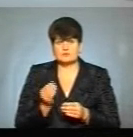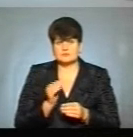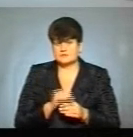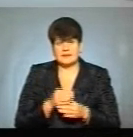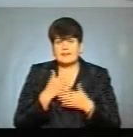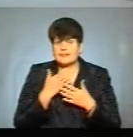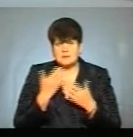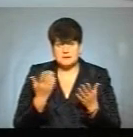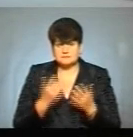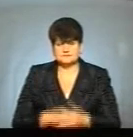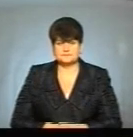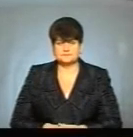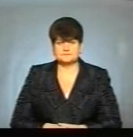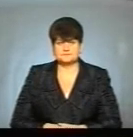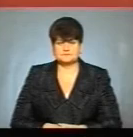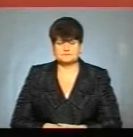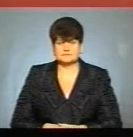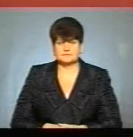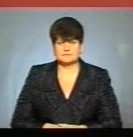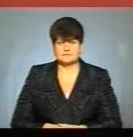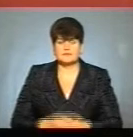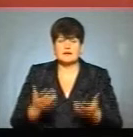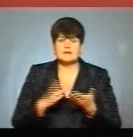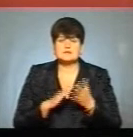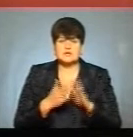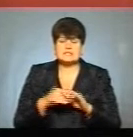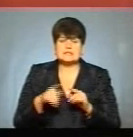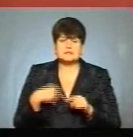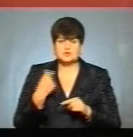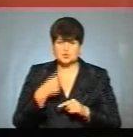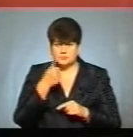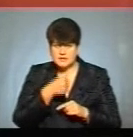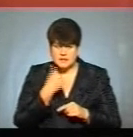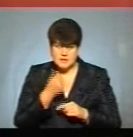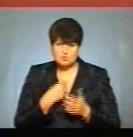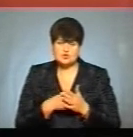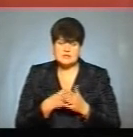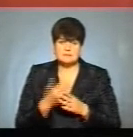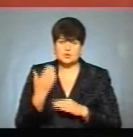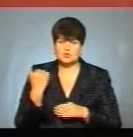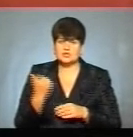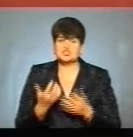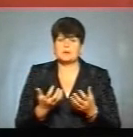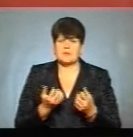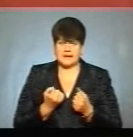немає. Яка ситуація з наступним роком? Бюджет вже минулого тижня прийняли.